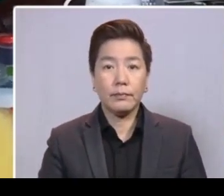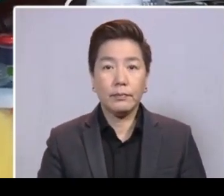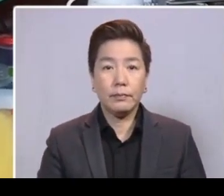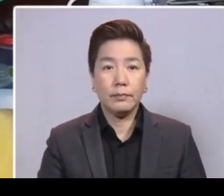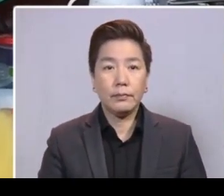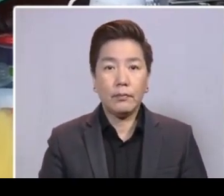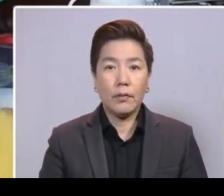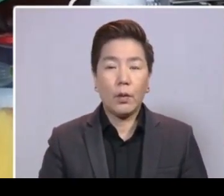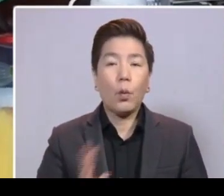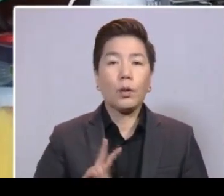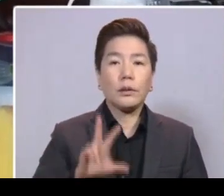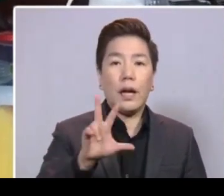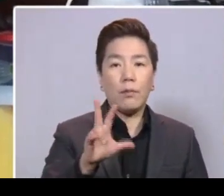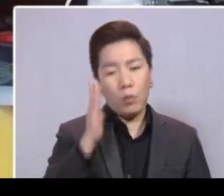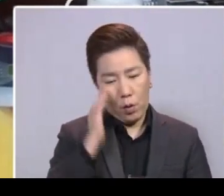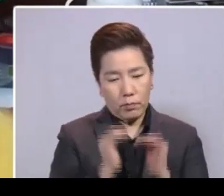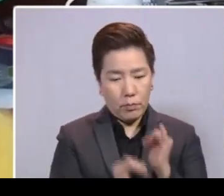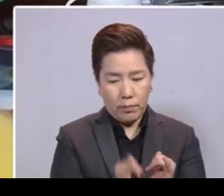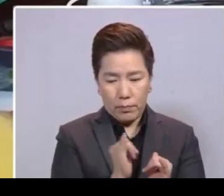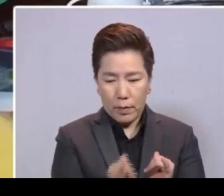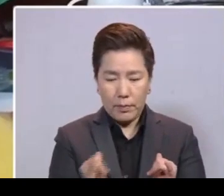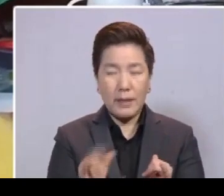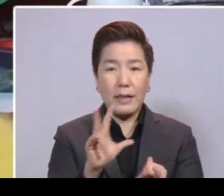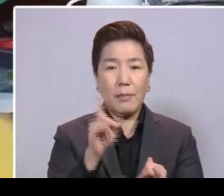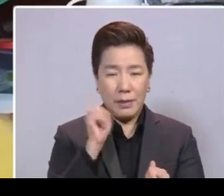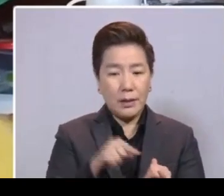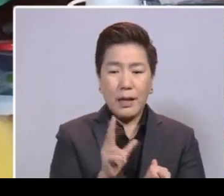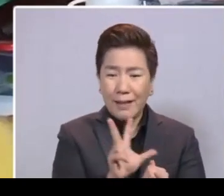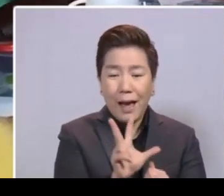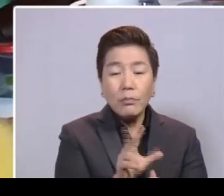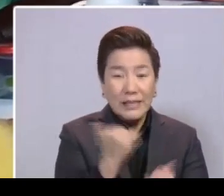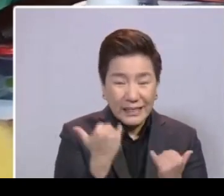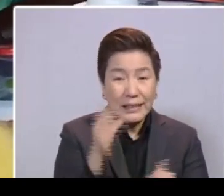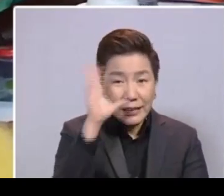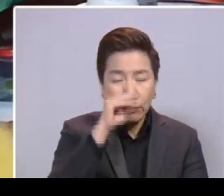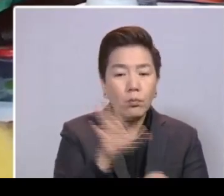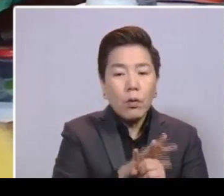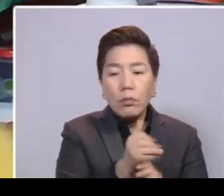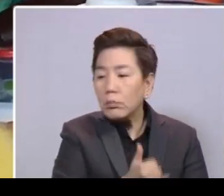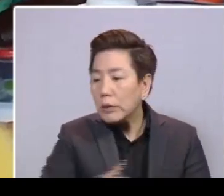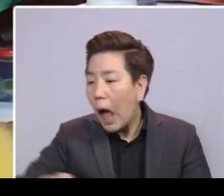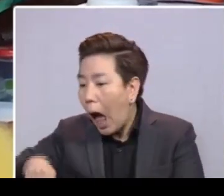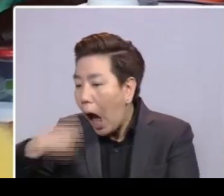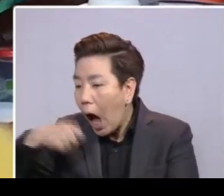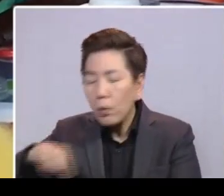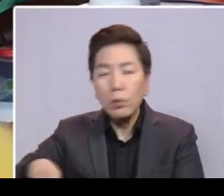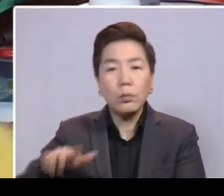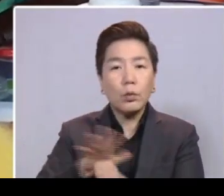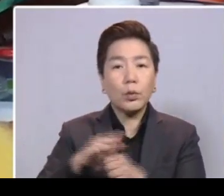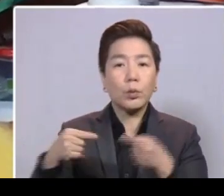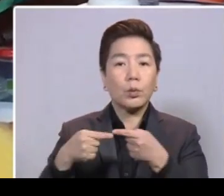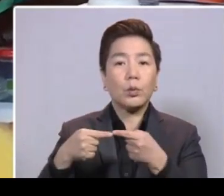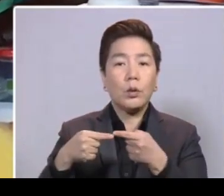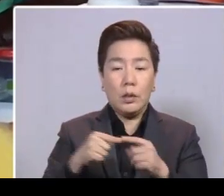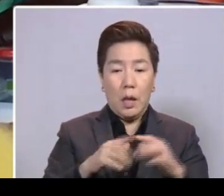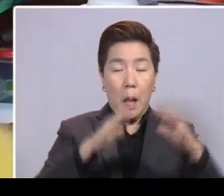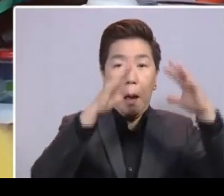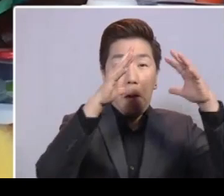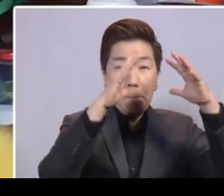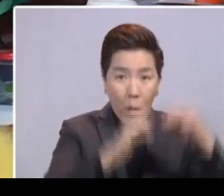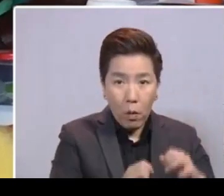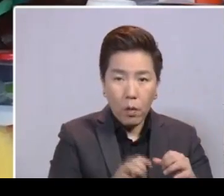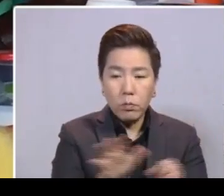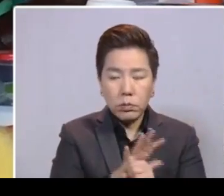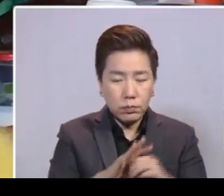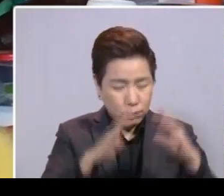3คนจะนอนตรงนี้เมื่อคืนทานข้าวอยู่ก็หลังคาก็ถล่ม